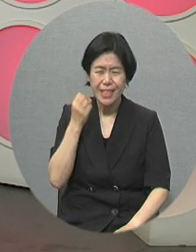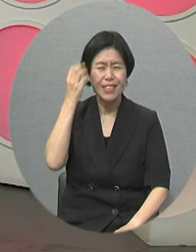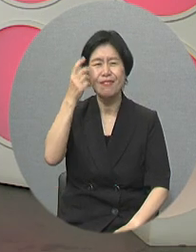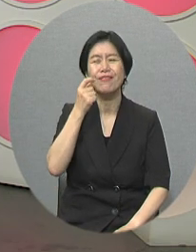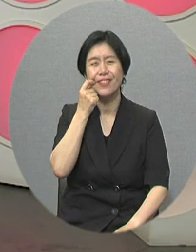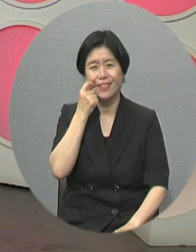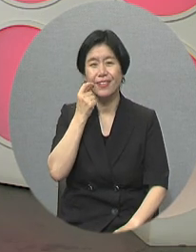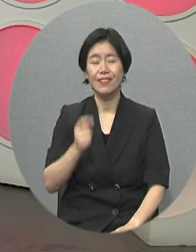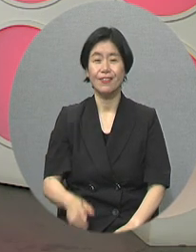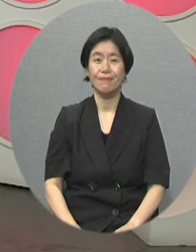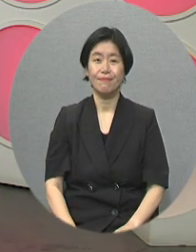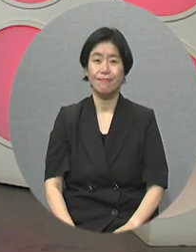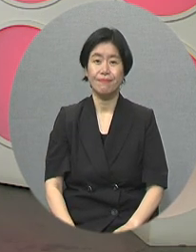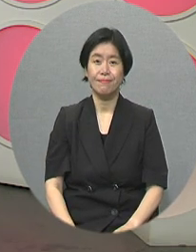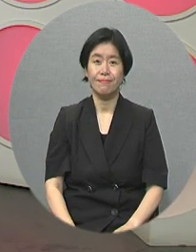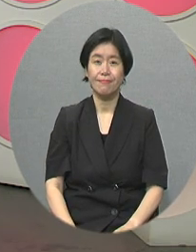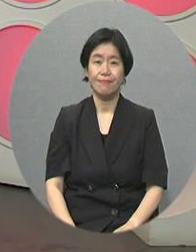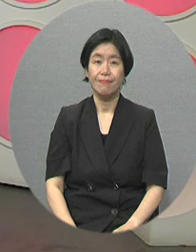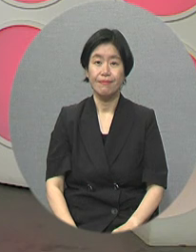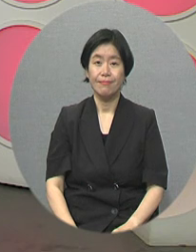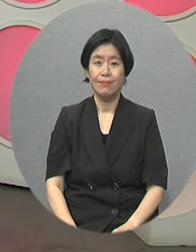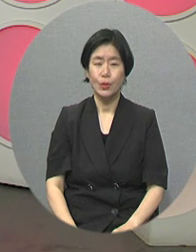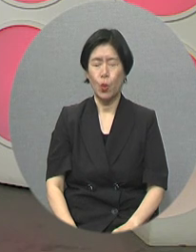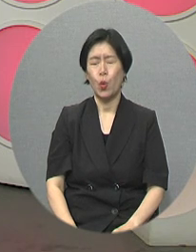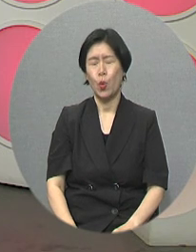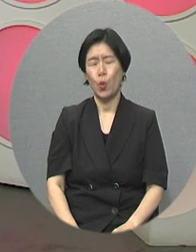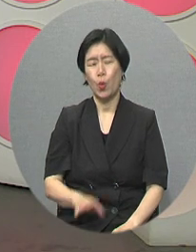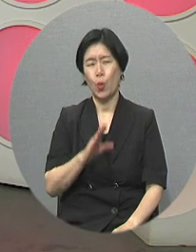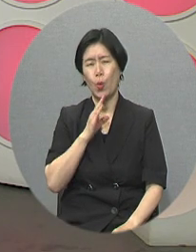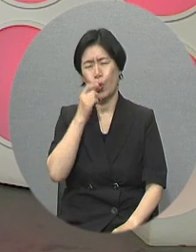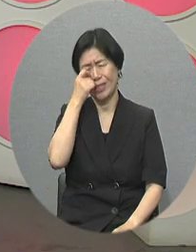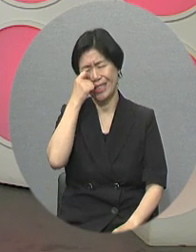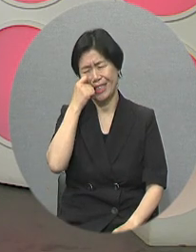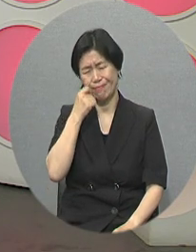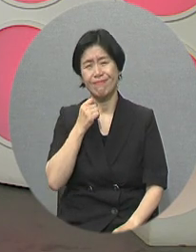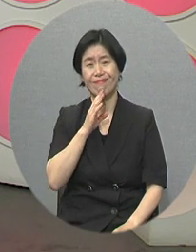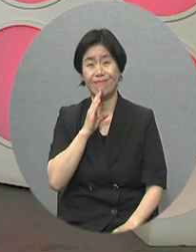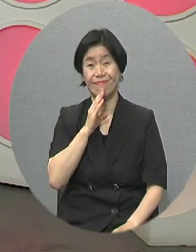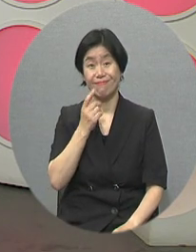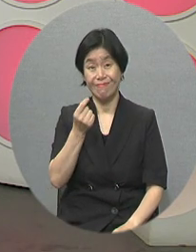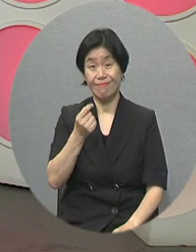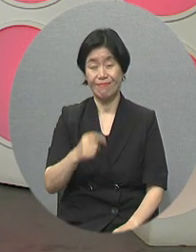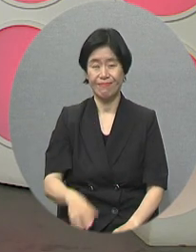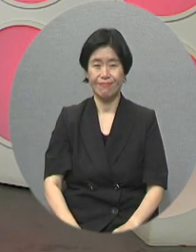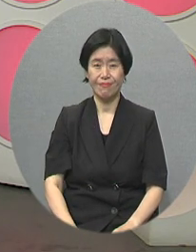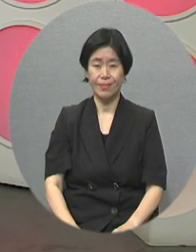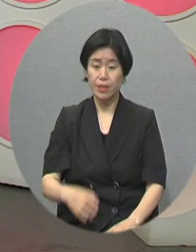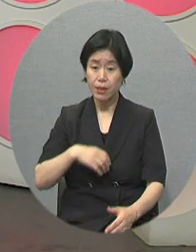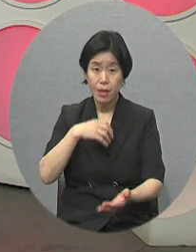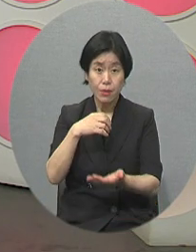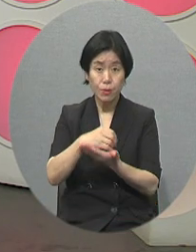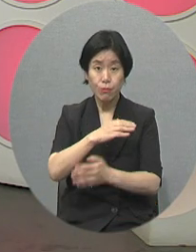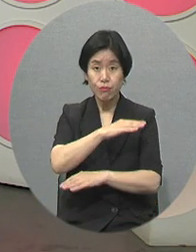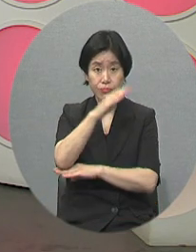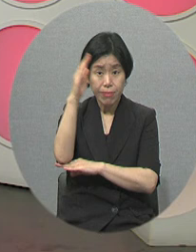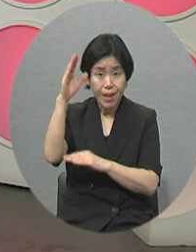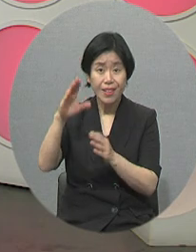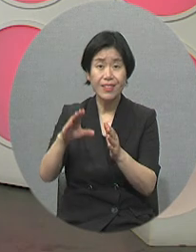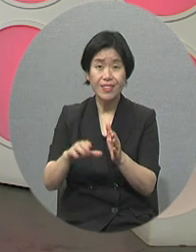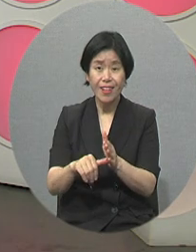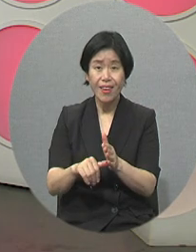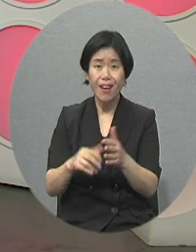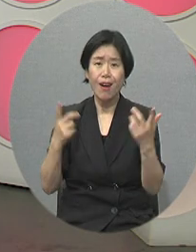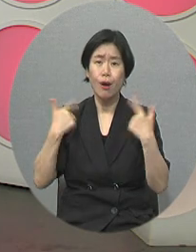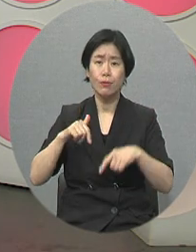없습니다. 아유, 코코치징해요. 아니, 참 감동 사연 들을 때마다 아 미치겠네.